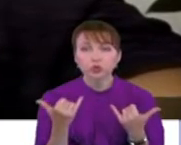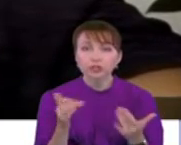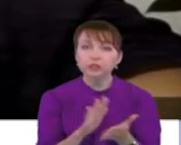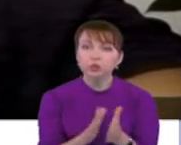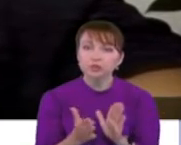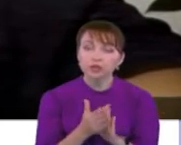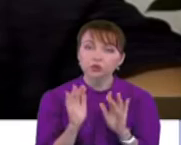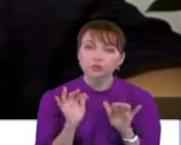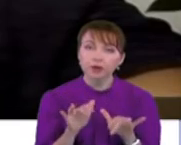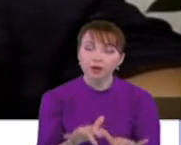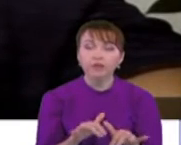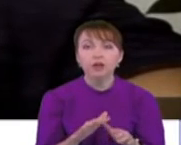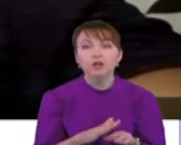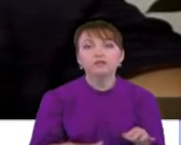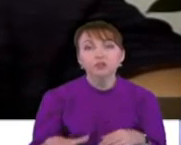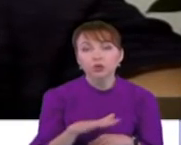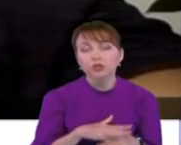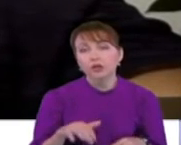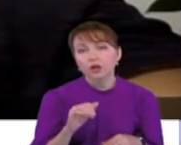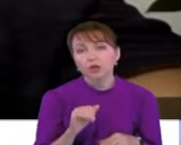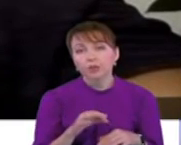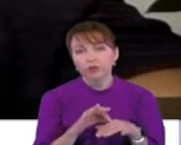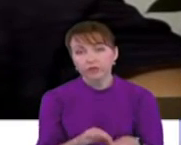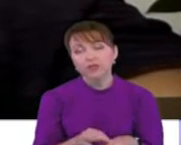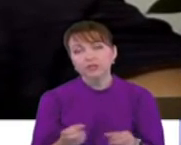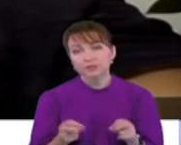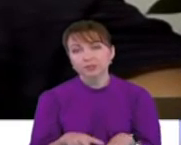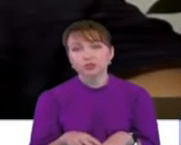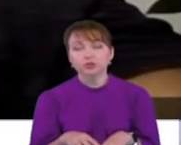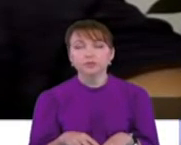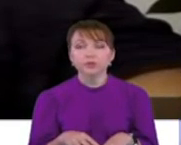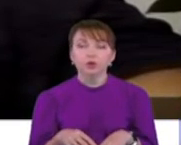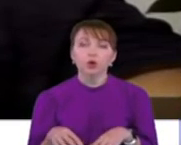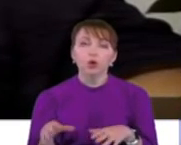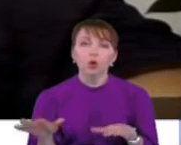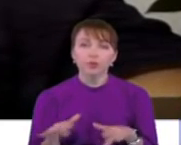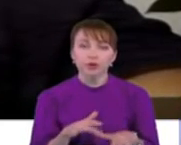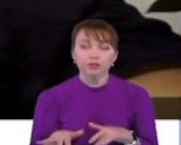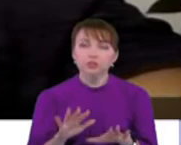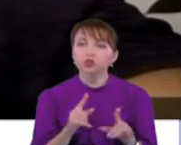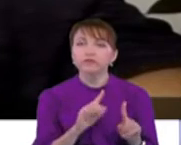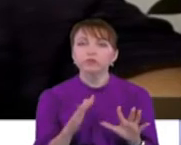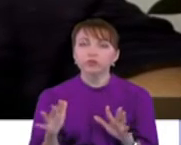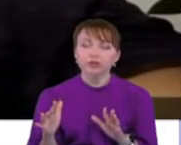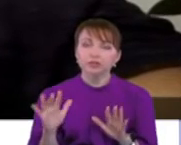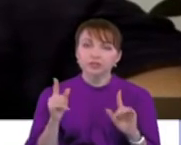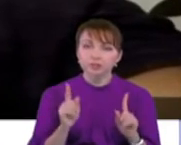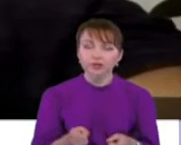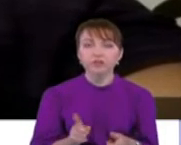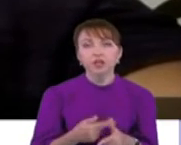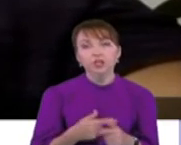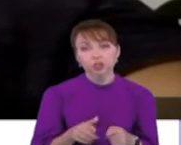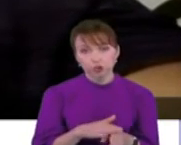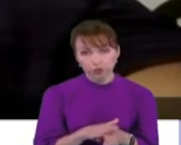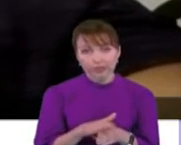стану справ в зоні проведення операцій об'єднаними силами українськими. Що відбувається насправді? Чи дотримуються